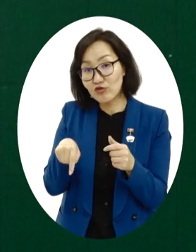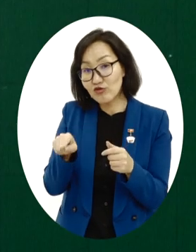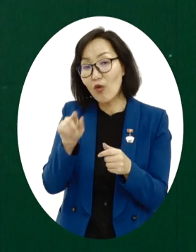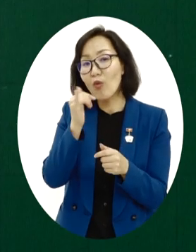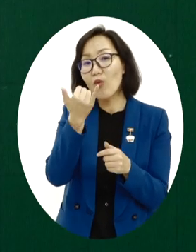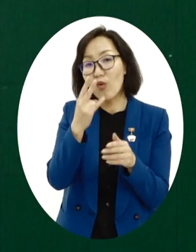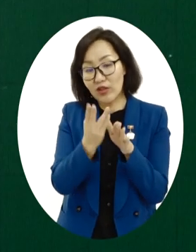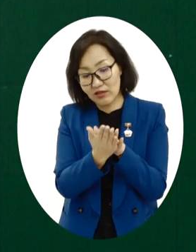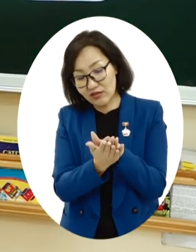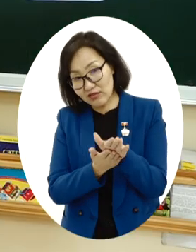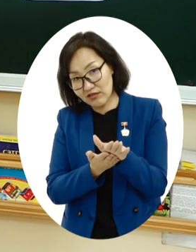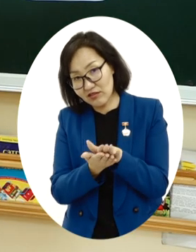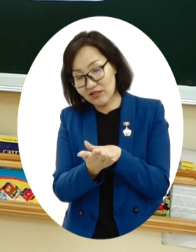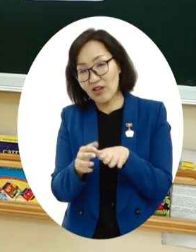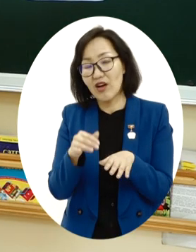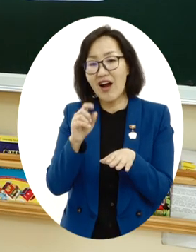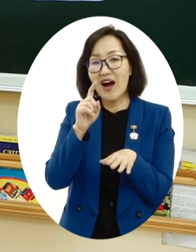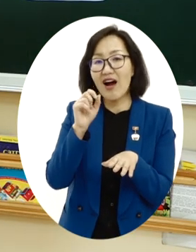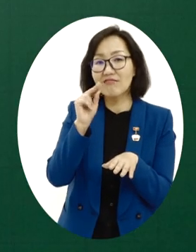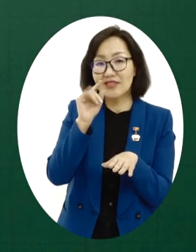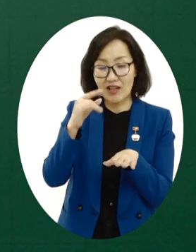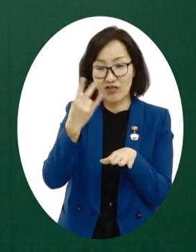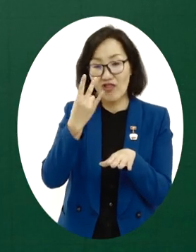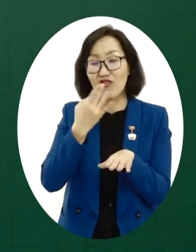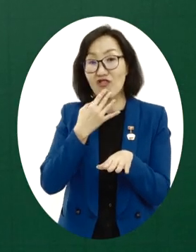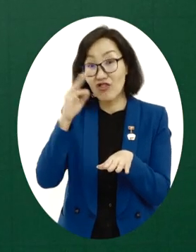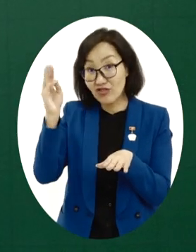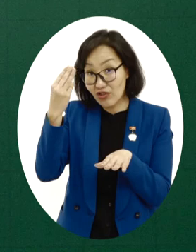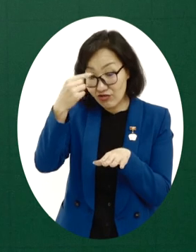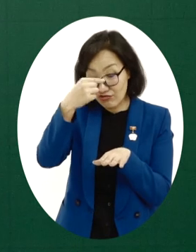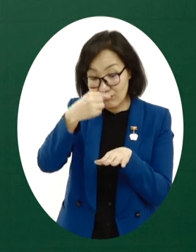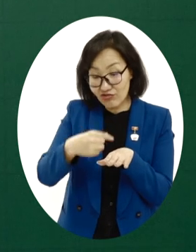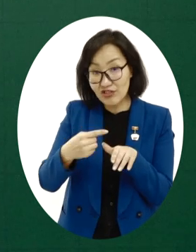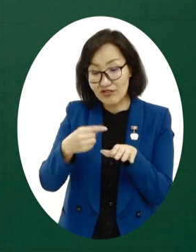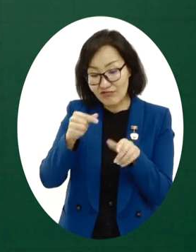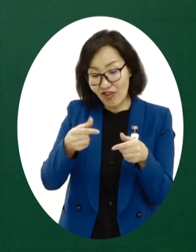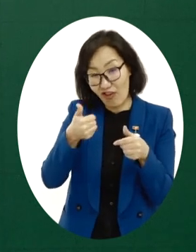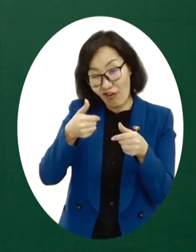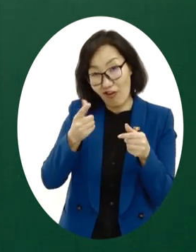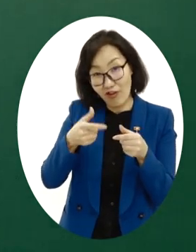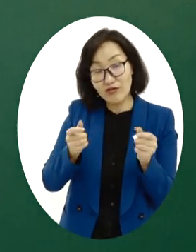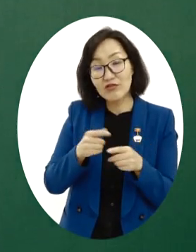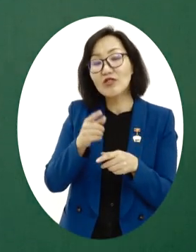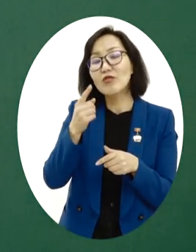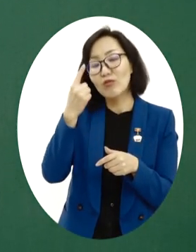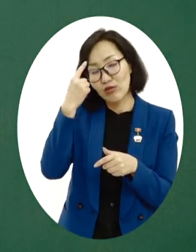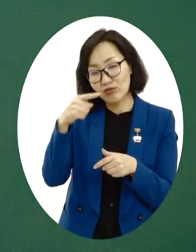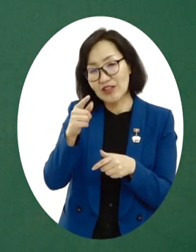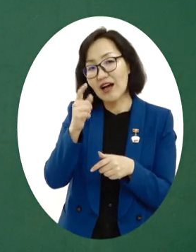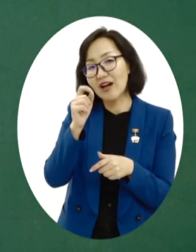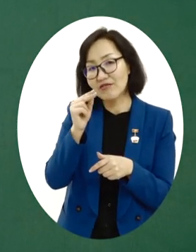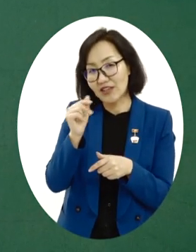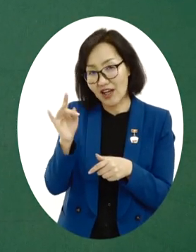ул. Энэ бол Монгол гутлын авчаар гэдэг нь энэ одоо ногоонор байгаа зураасыг авчаар гэдэг. Тэр бол Монгол